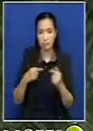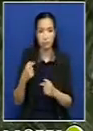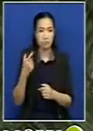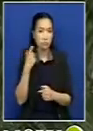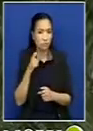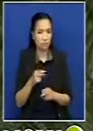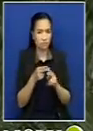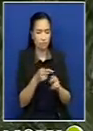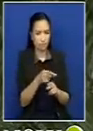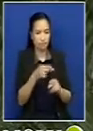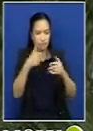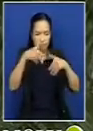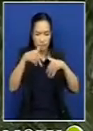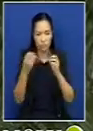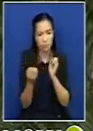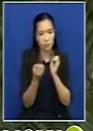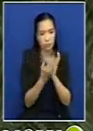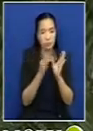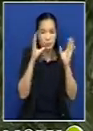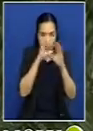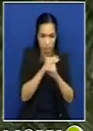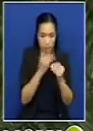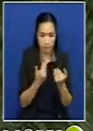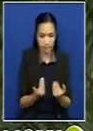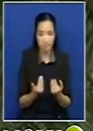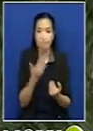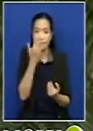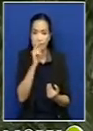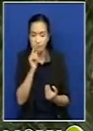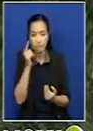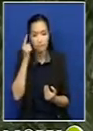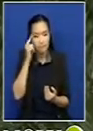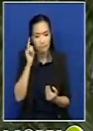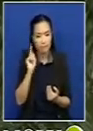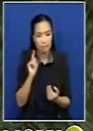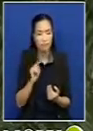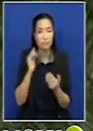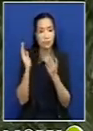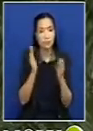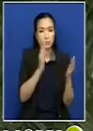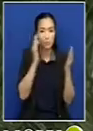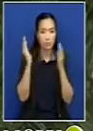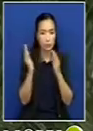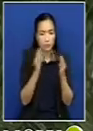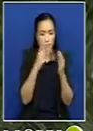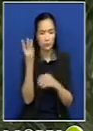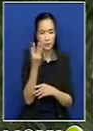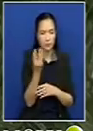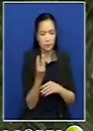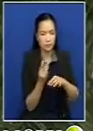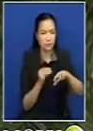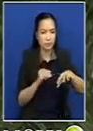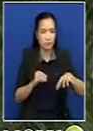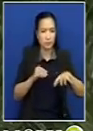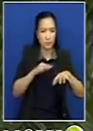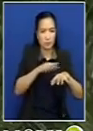เองจะได้รับผลกระทบตั้งแต่คืนวันนี้นะครับเพราะว่ามีการคาดการณ์กันนะครับว่าพายุลูกนี้จะแตะชายฝั่งในช่วง